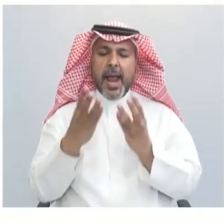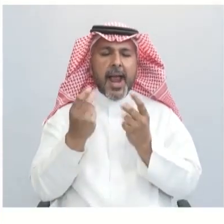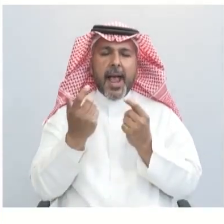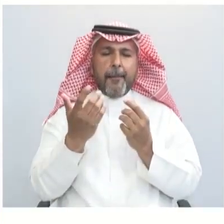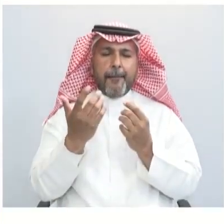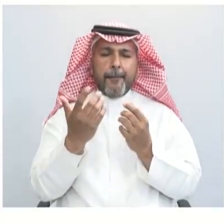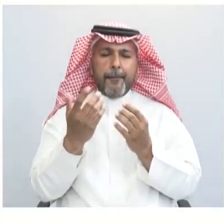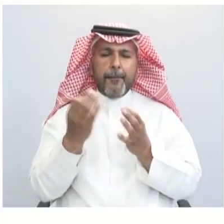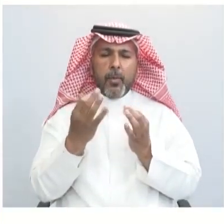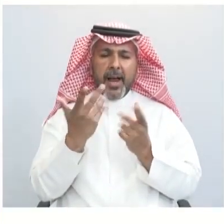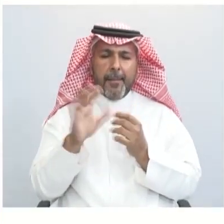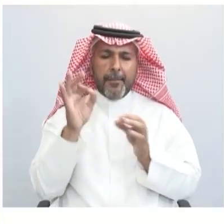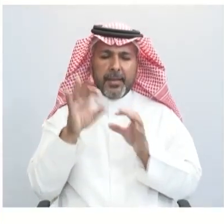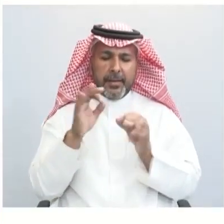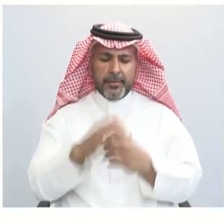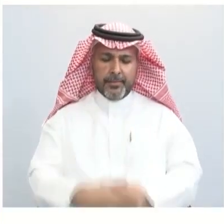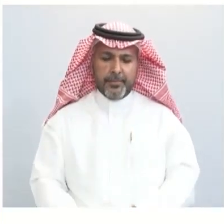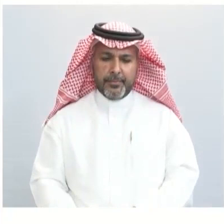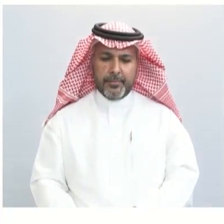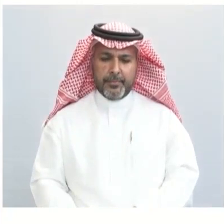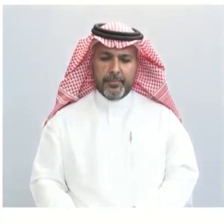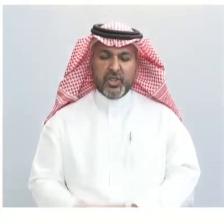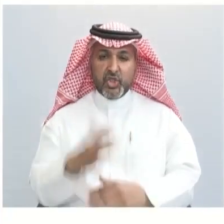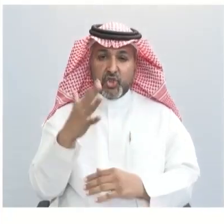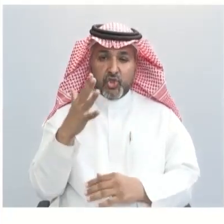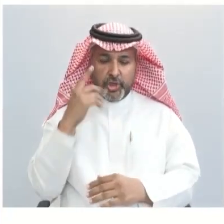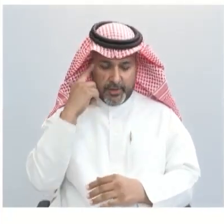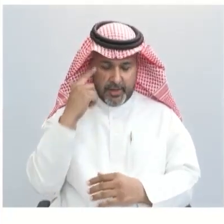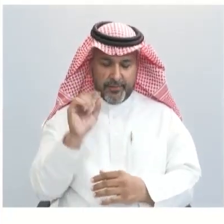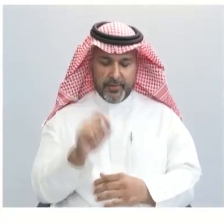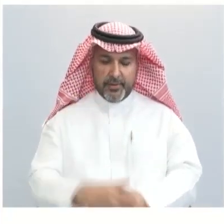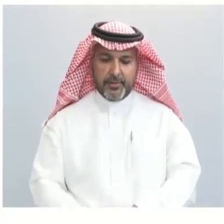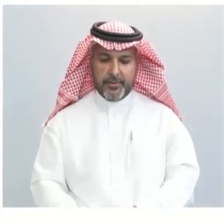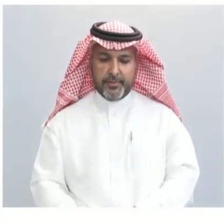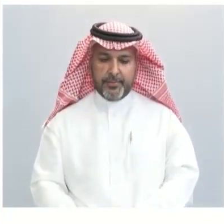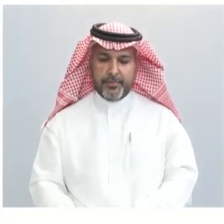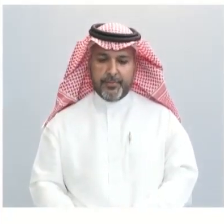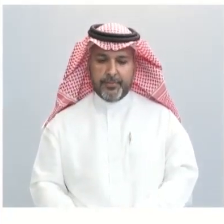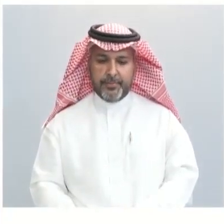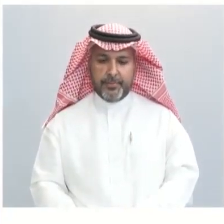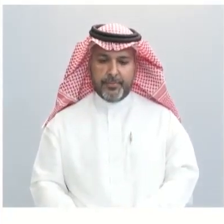انه المنصة لم تبدأ بعد، not yet. بعد ذلك next.